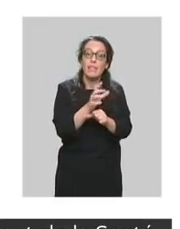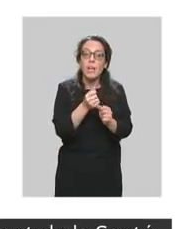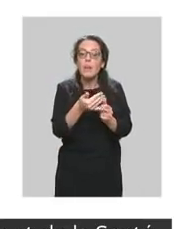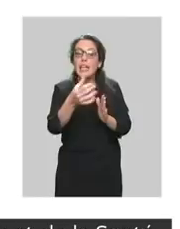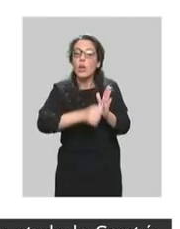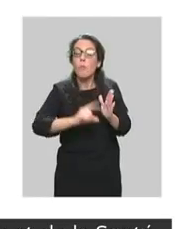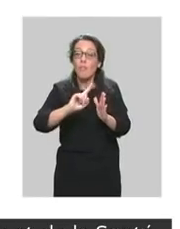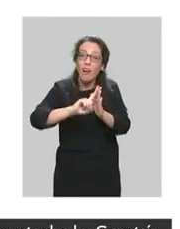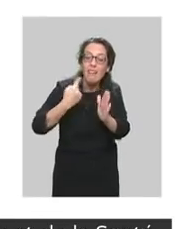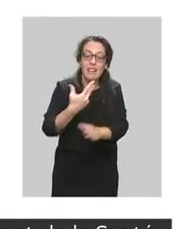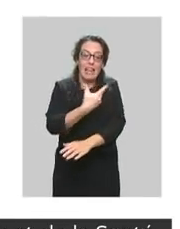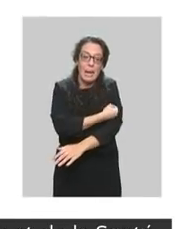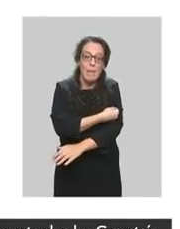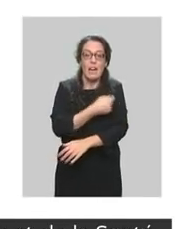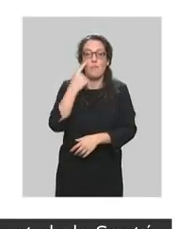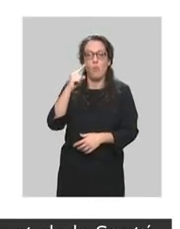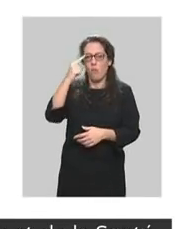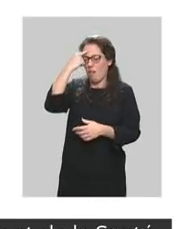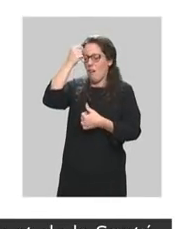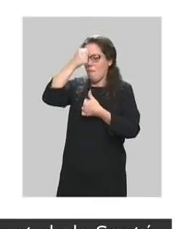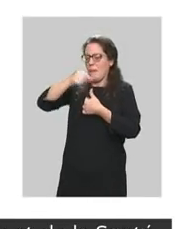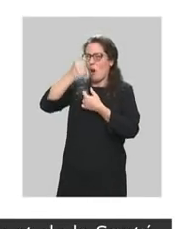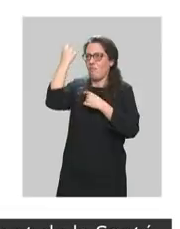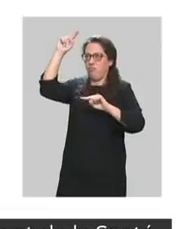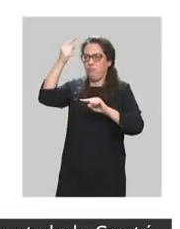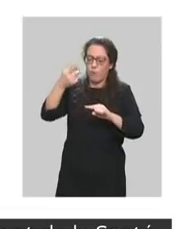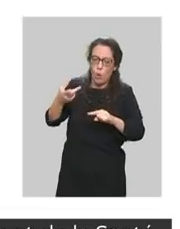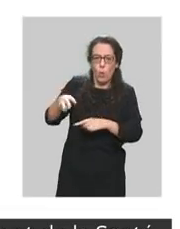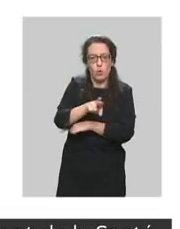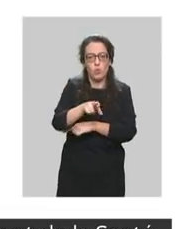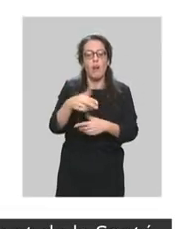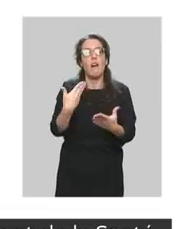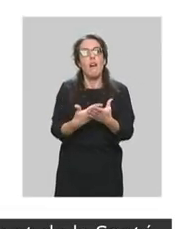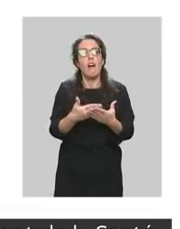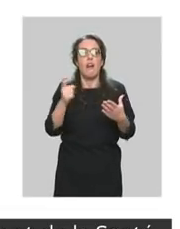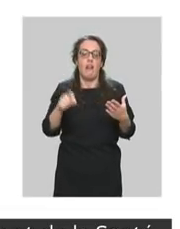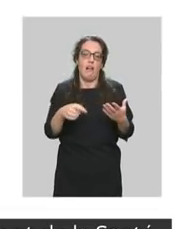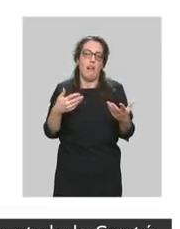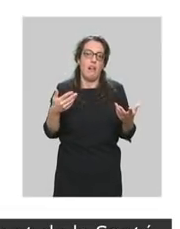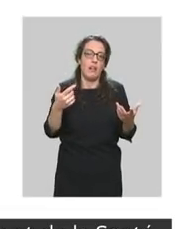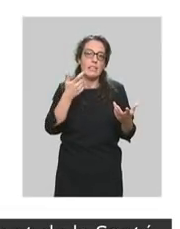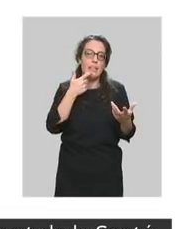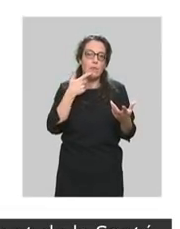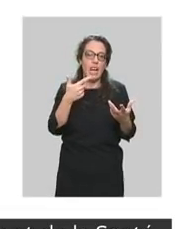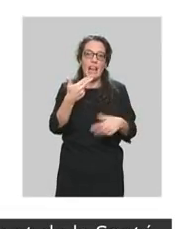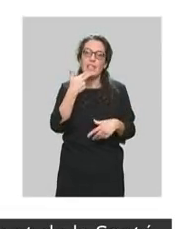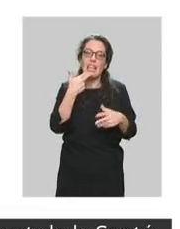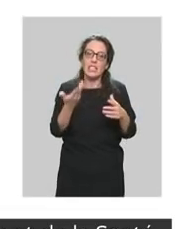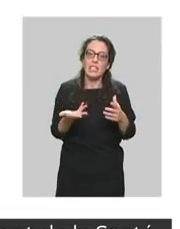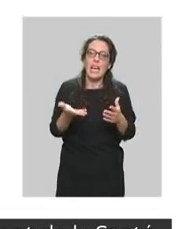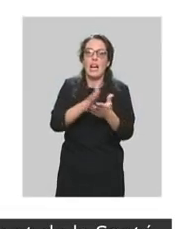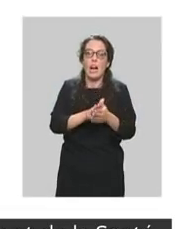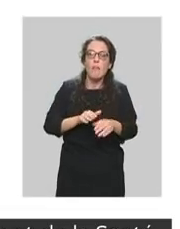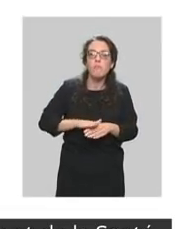rappel pour réactiver la mémoire immunitaire. Et alors, on va avoir une démultiplication de l'efficacité